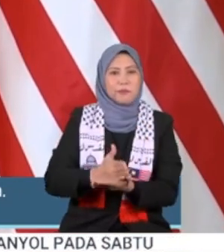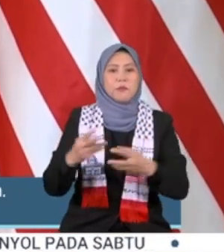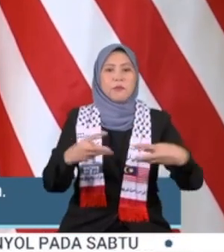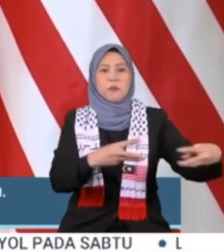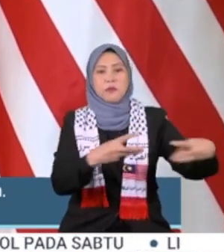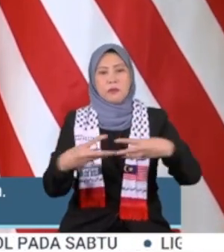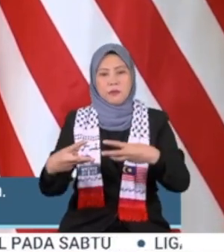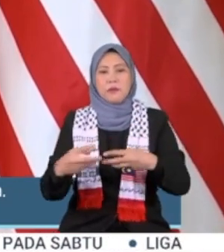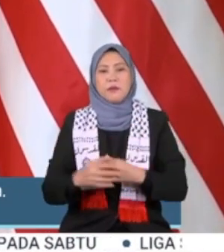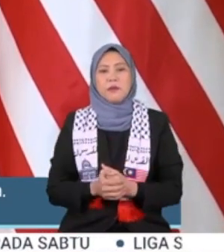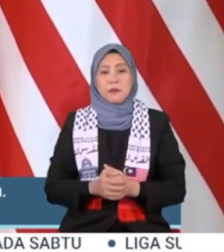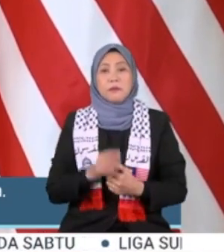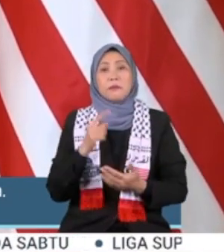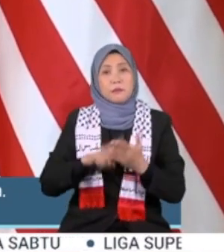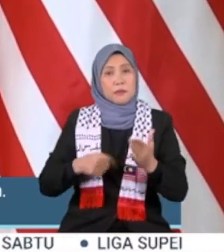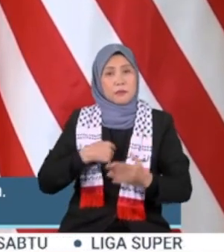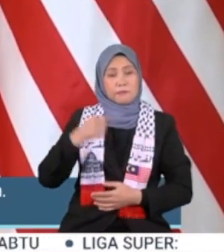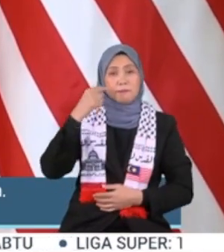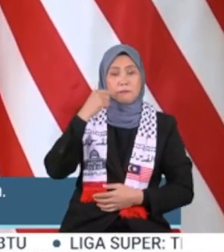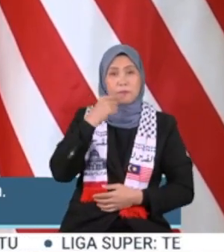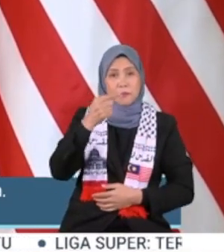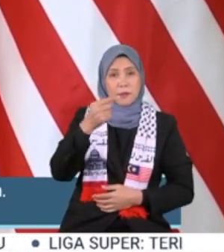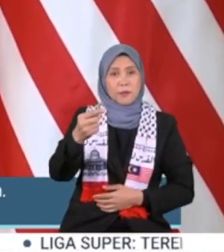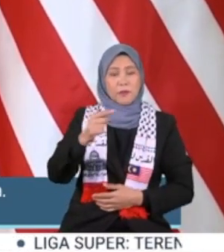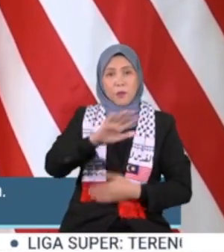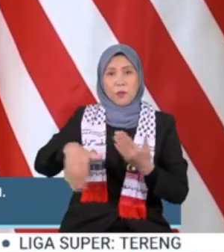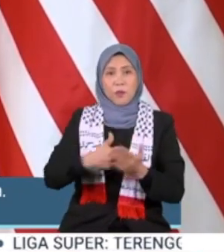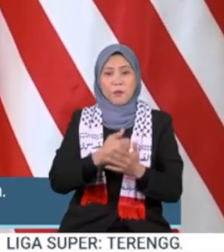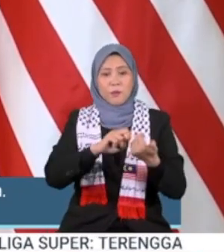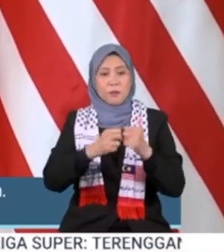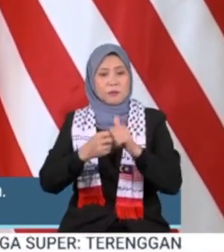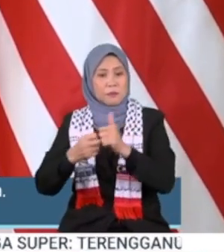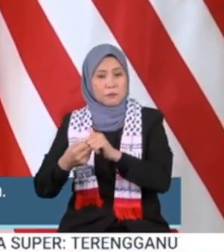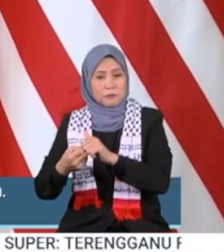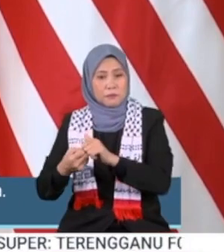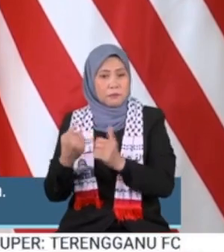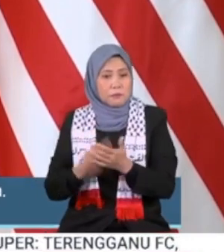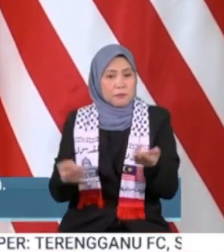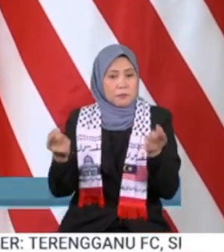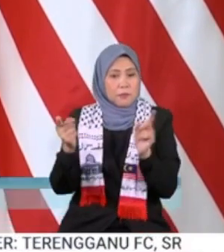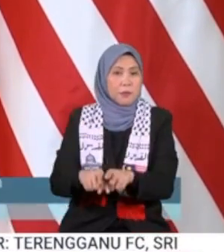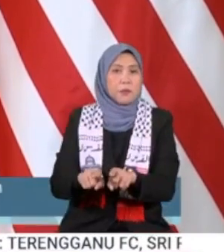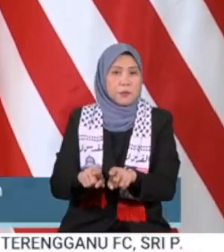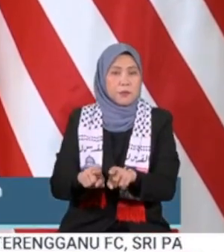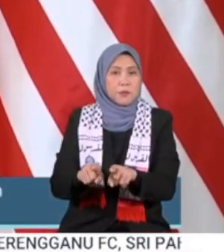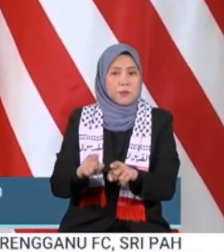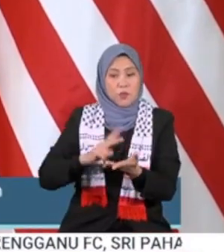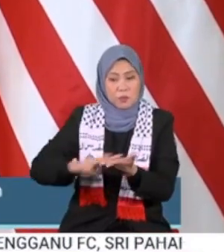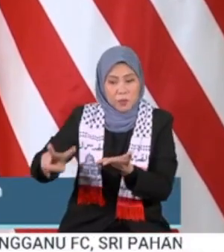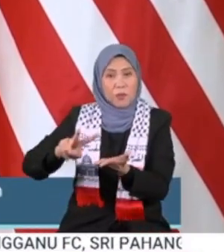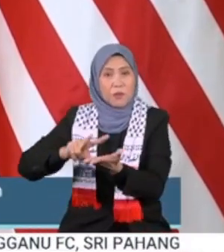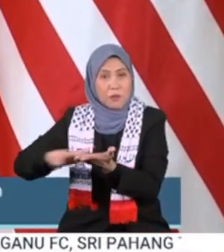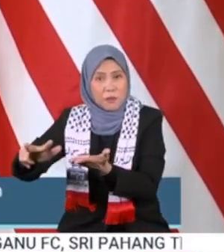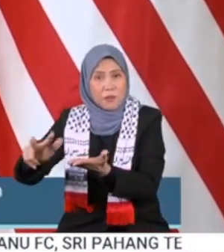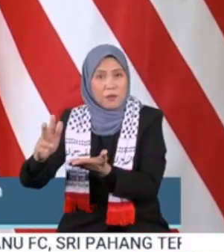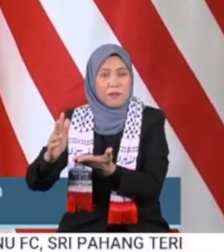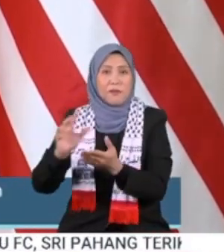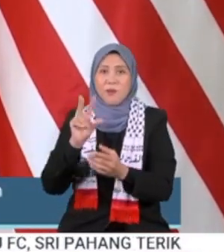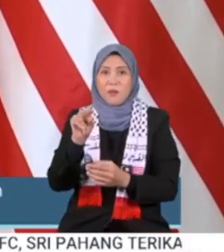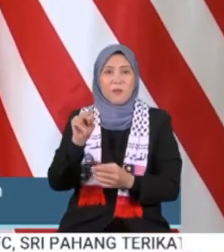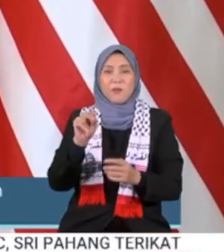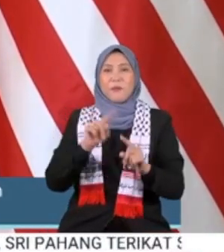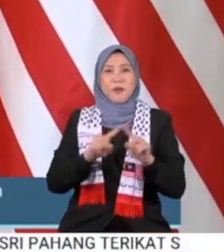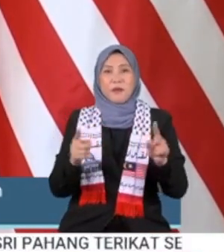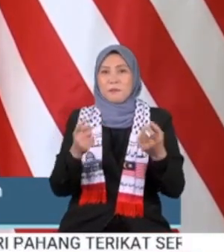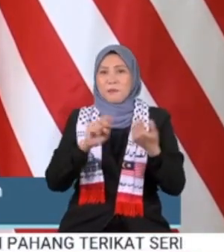because as said the whole issue is not what happened two wes ago but